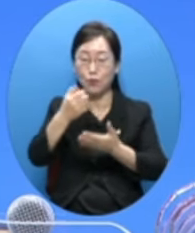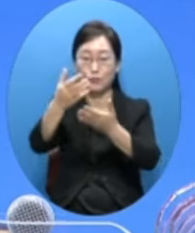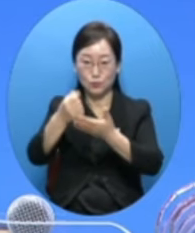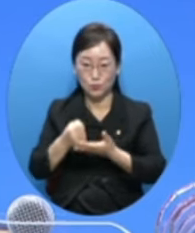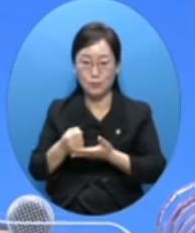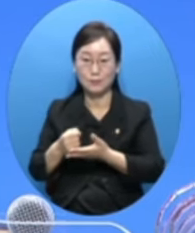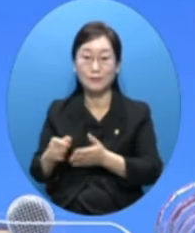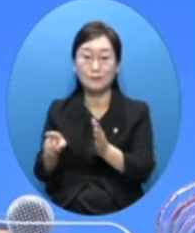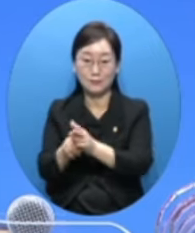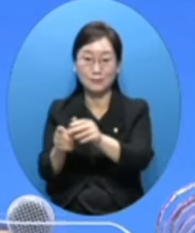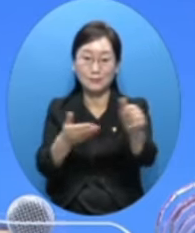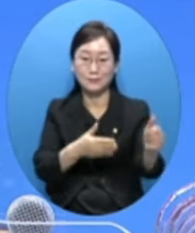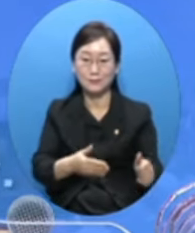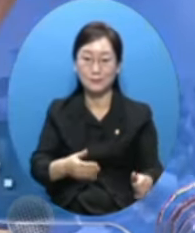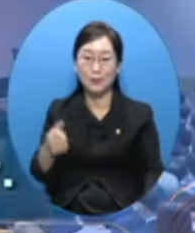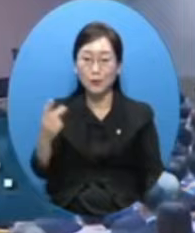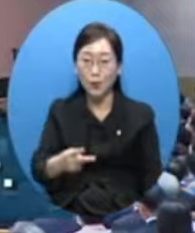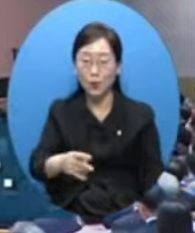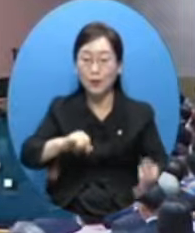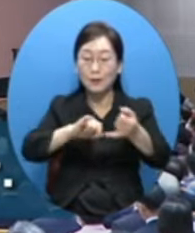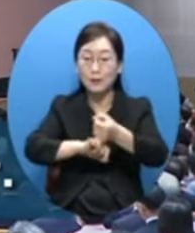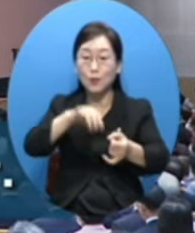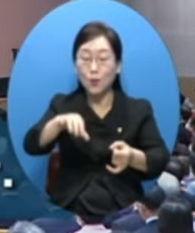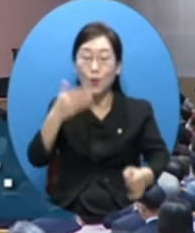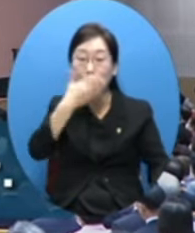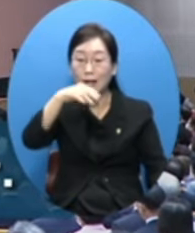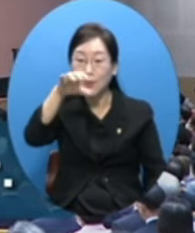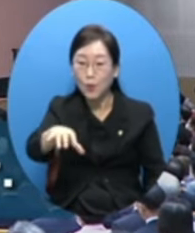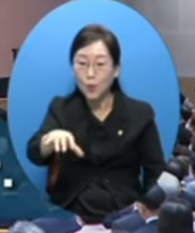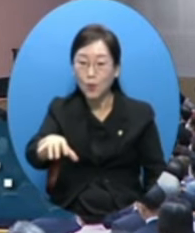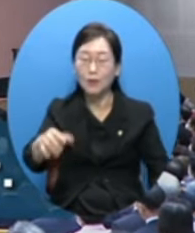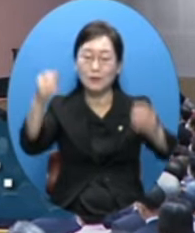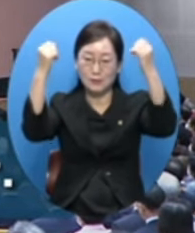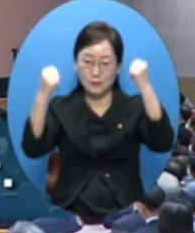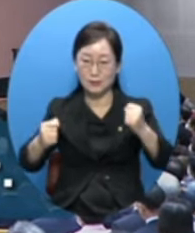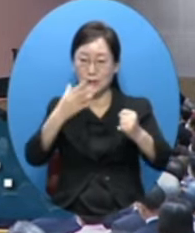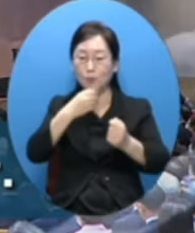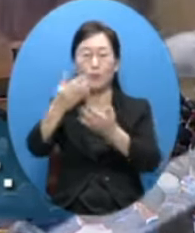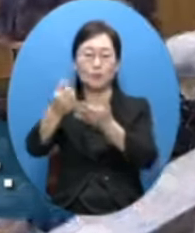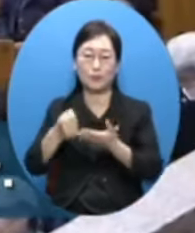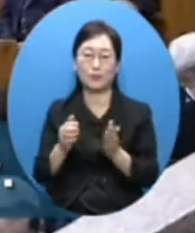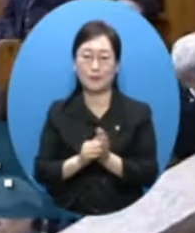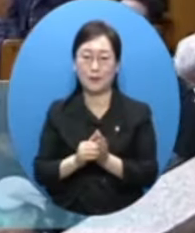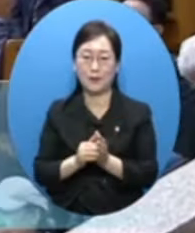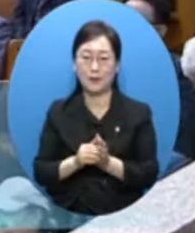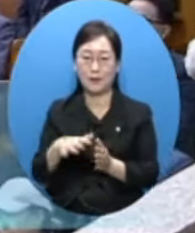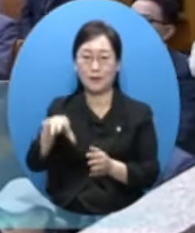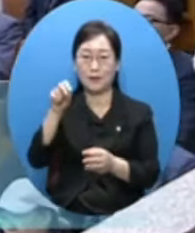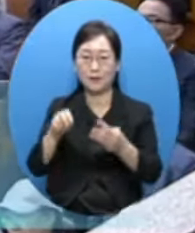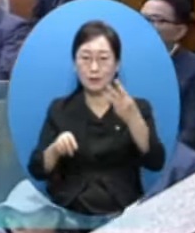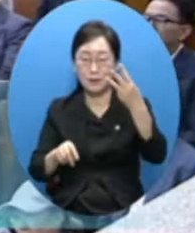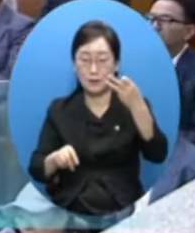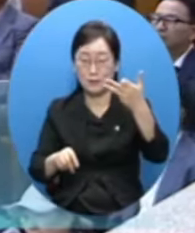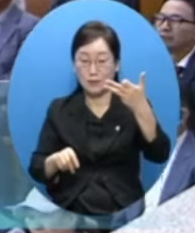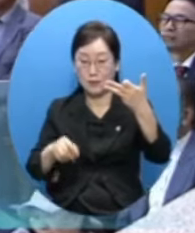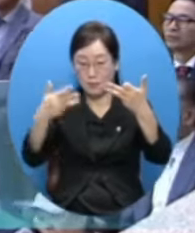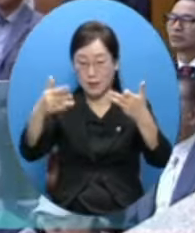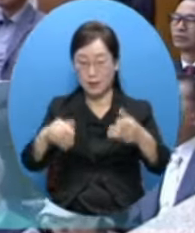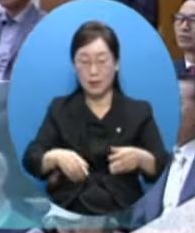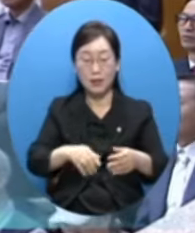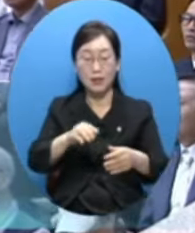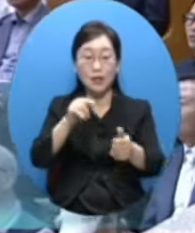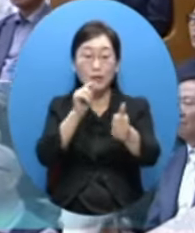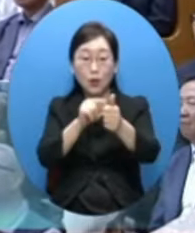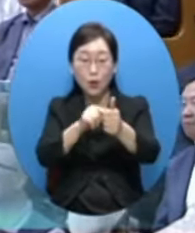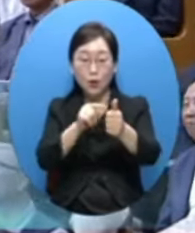것입니다. 나가서 약속의 땅 가나안에 거하는 복을 주셨습니다. 창세기 17장 8절입니다. 내가 너와 내 후손에게 내가